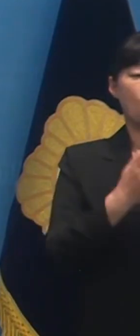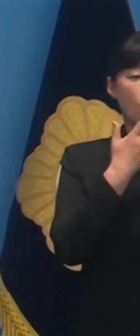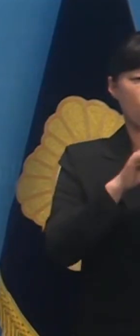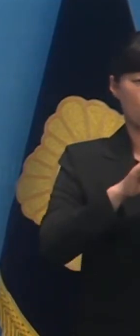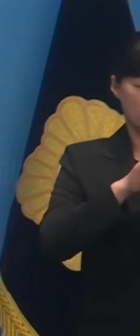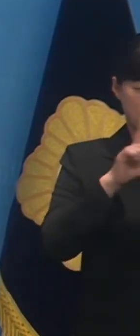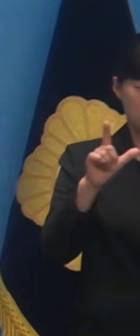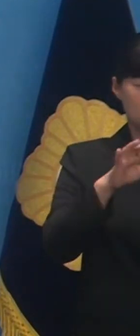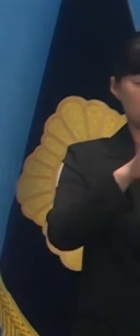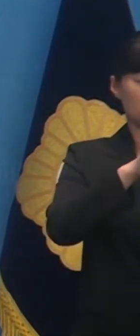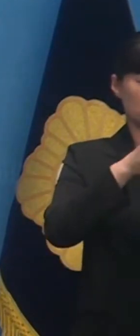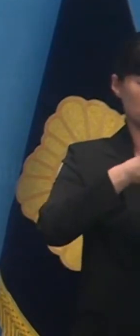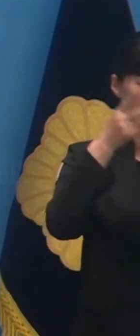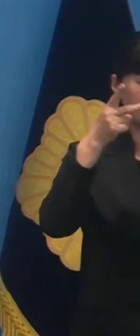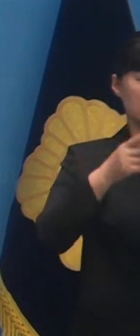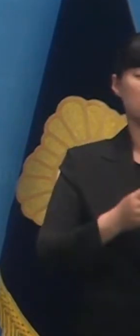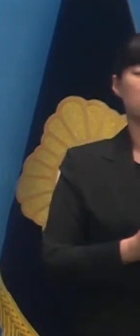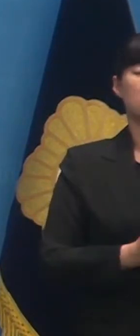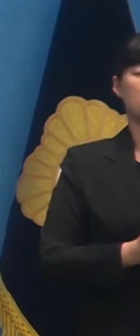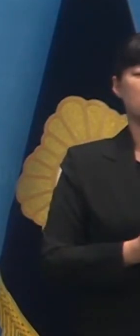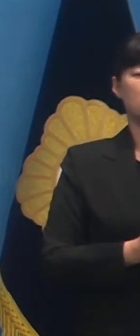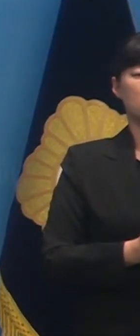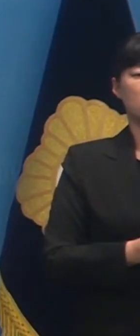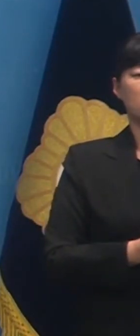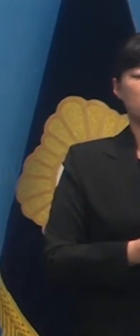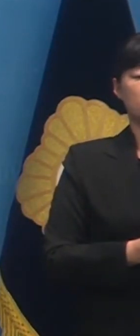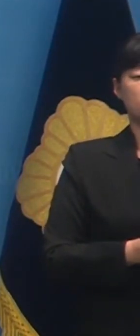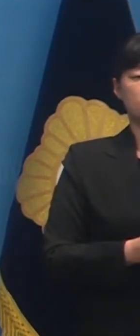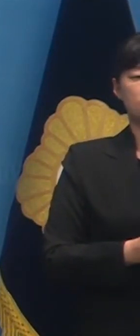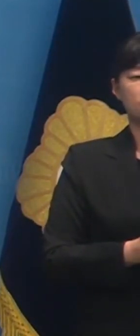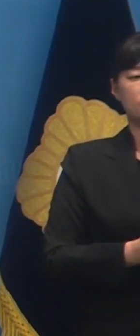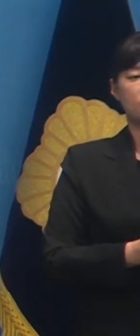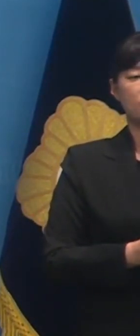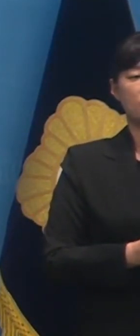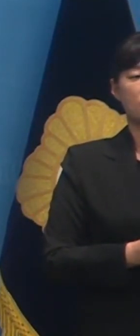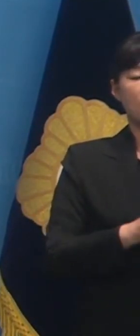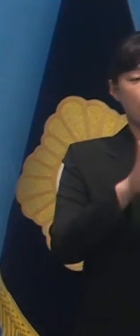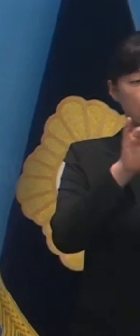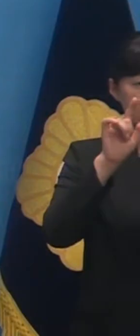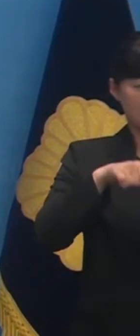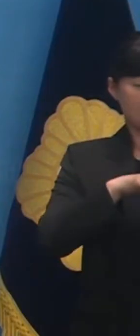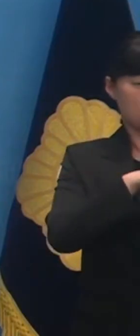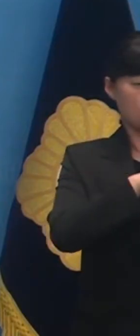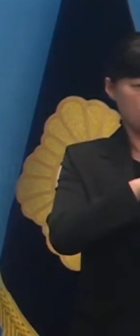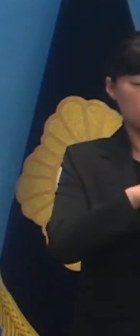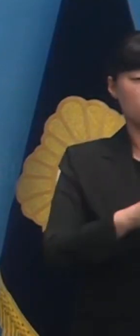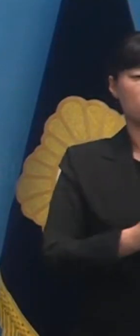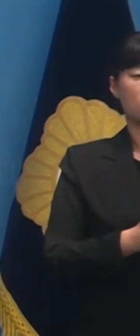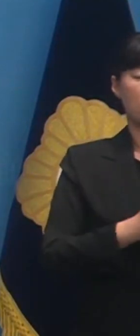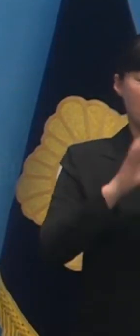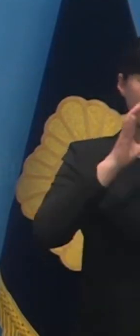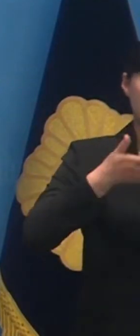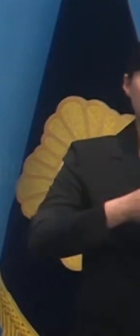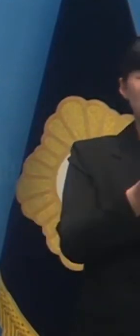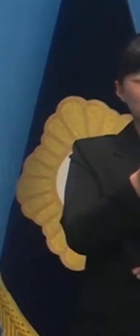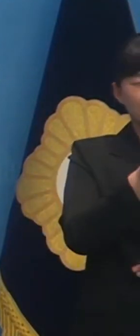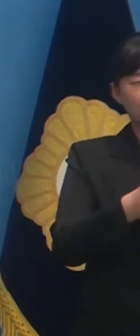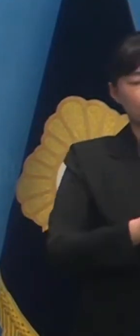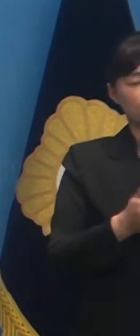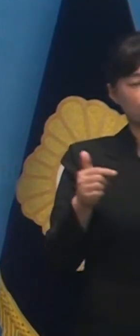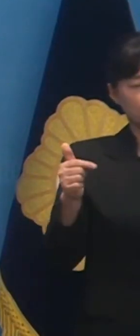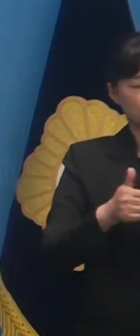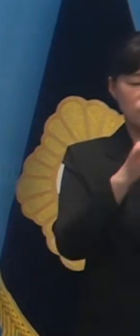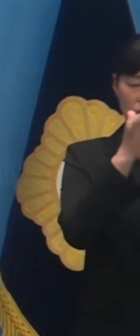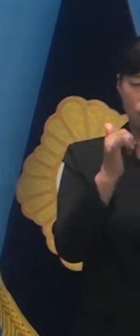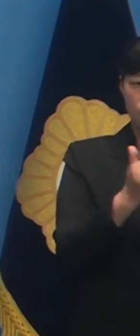화요일 10일 오후 2시 의원회관 제1소회실에서 백혜련 의원실과 저출생, 축소사회